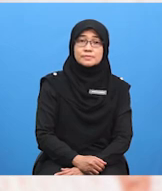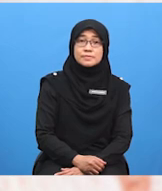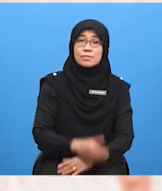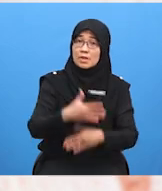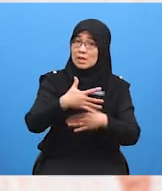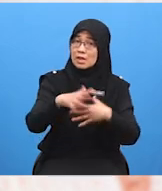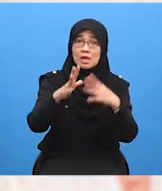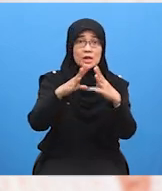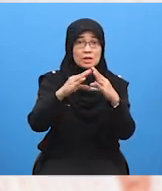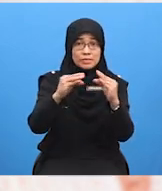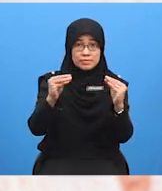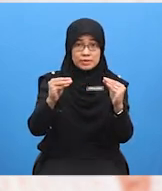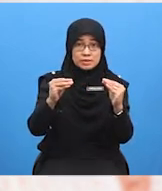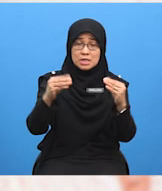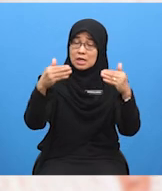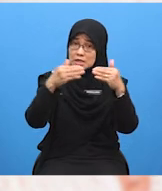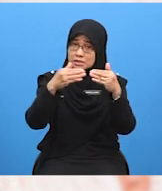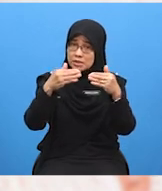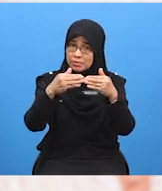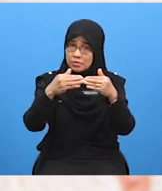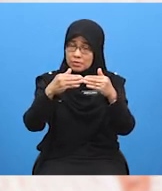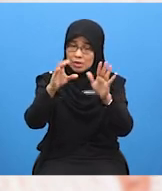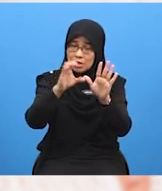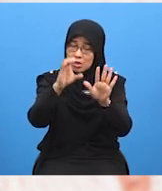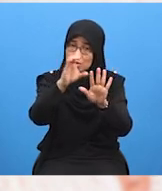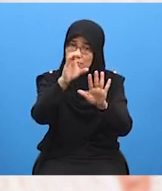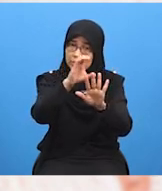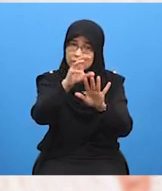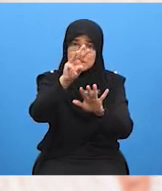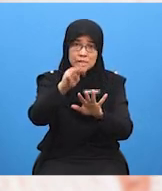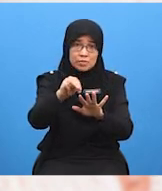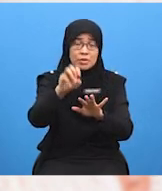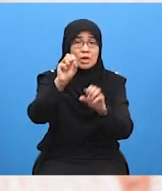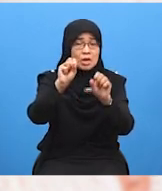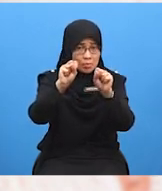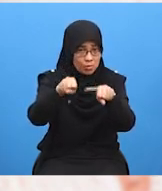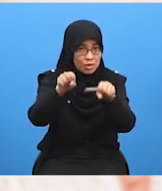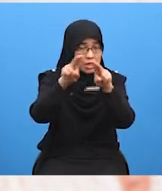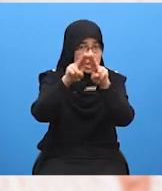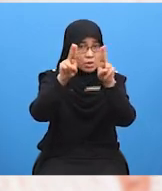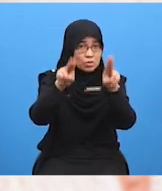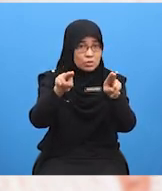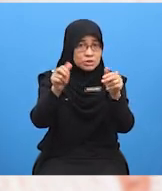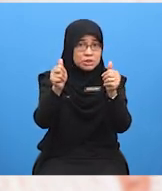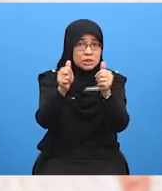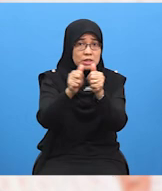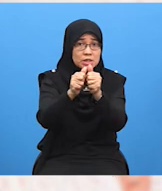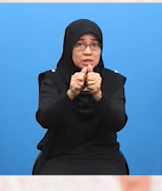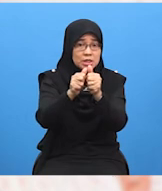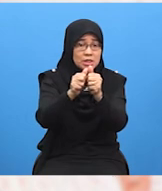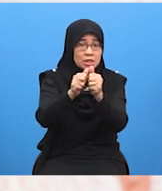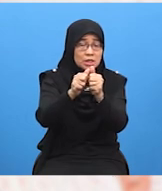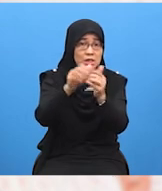Setelah selesai kesemua penyambungan komponen, murid boleh menguji liter dengan memilih